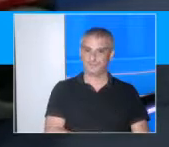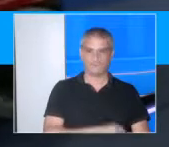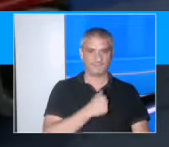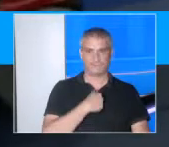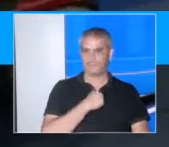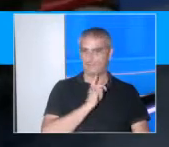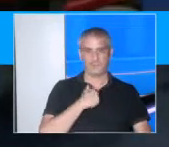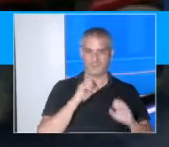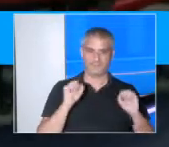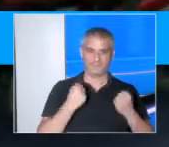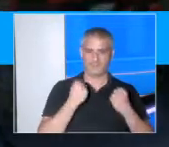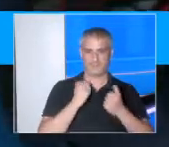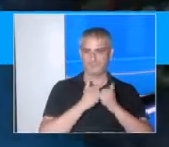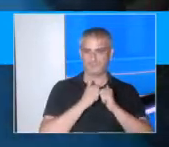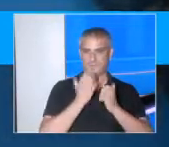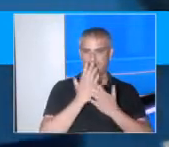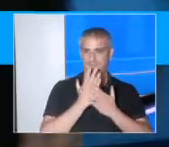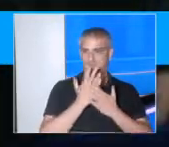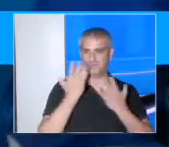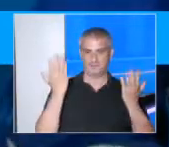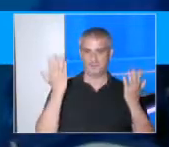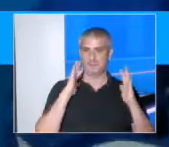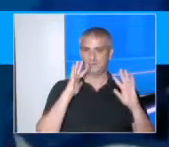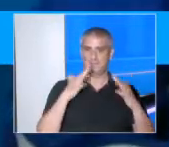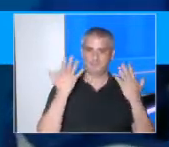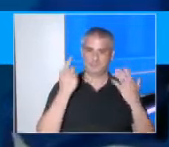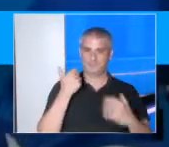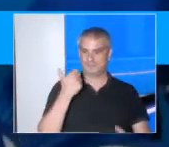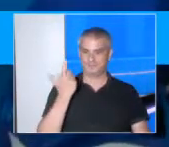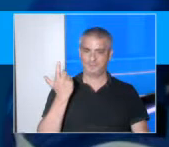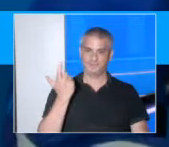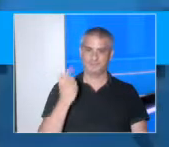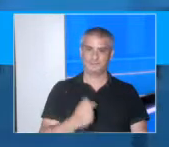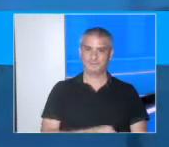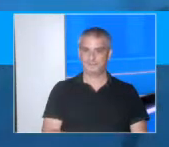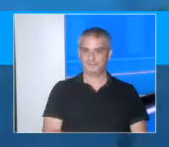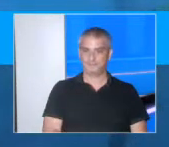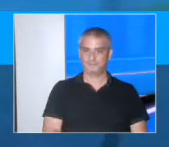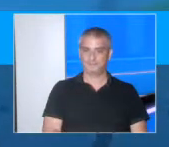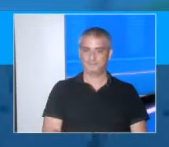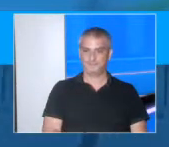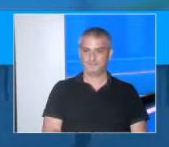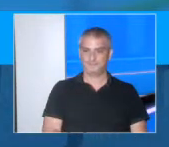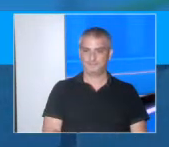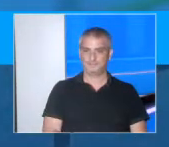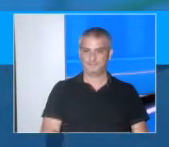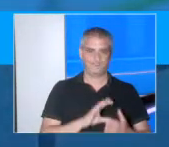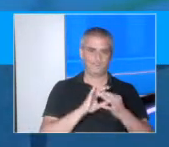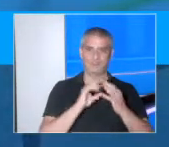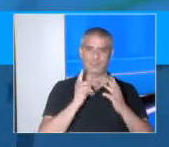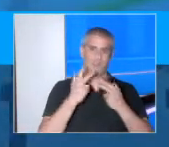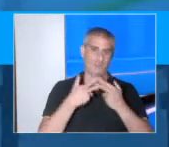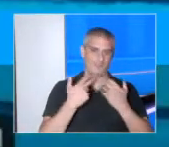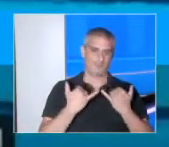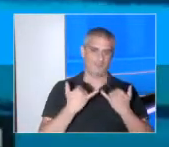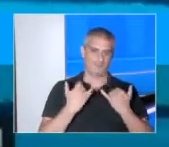אני לא פעילה כספורטאית כבר 10 שנים כמעט, אז הקשר הוא לא קשר קרוב